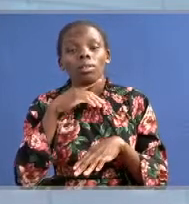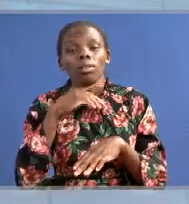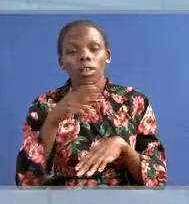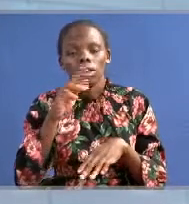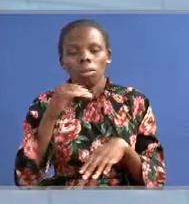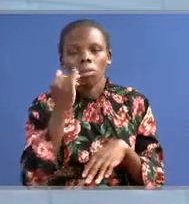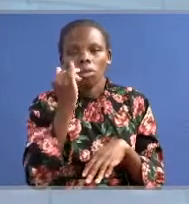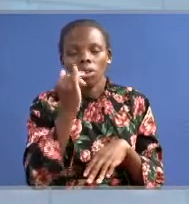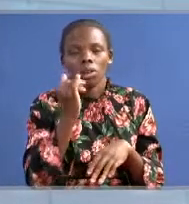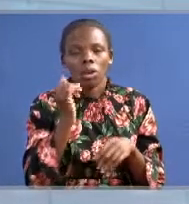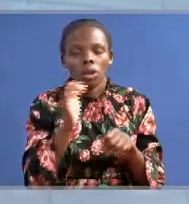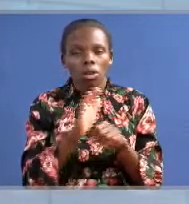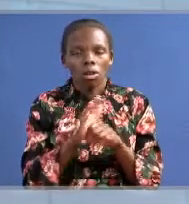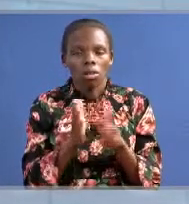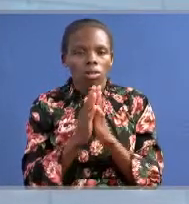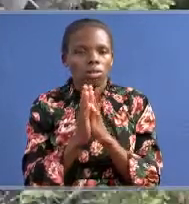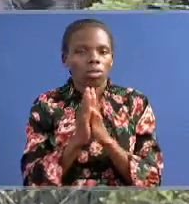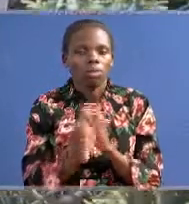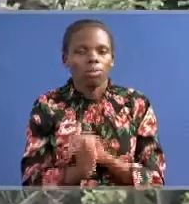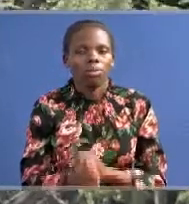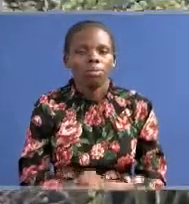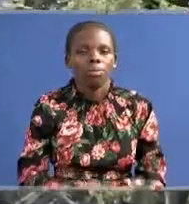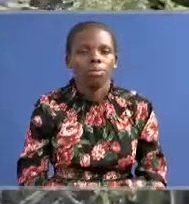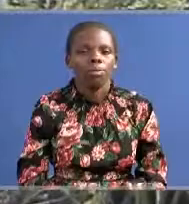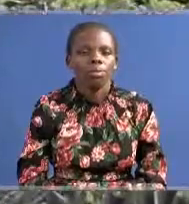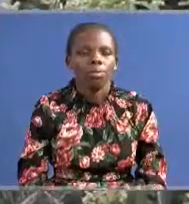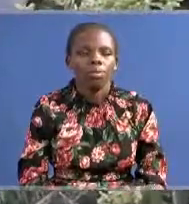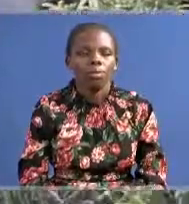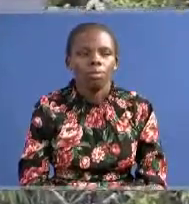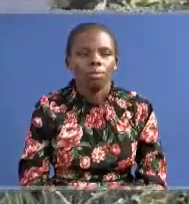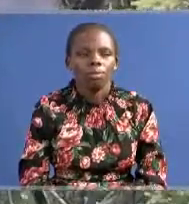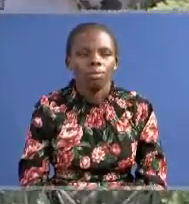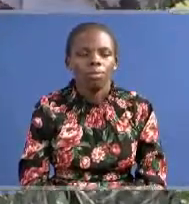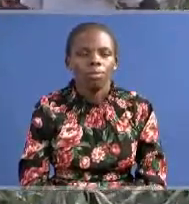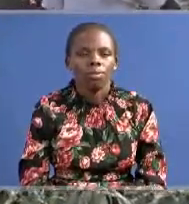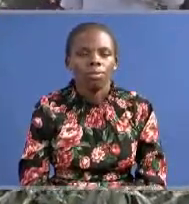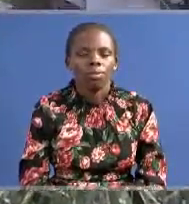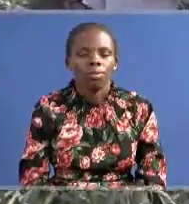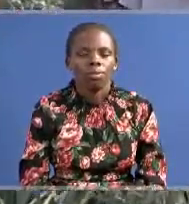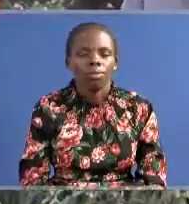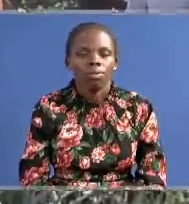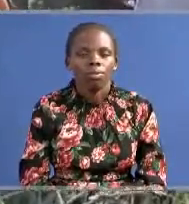cha taarifa hiyo. Kuna visa neza.